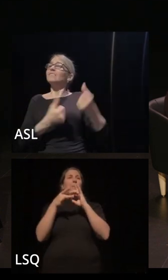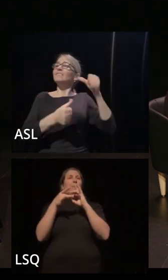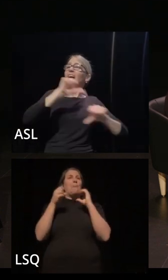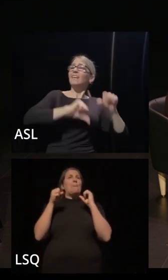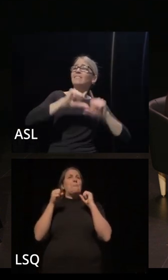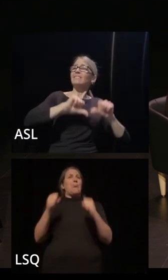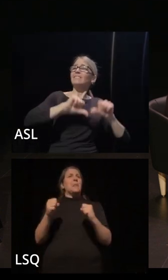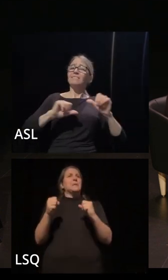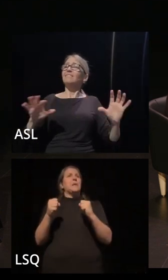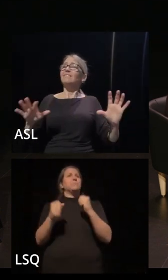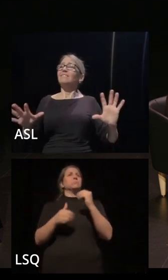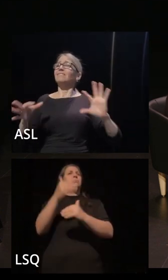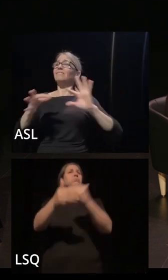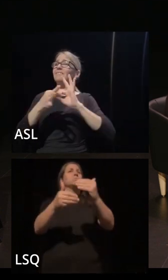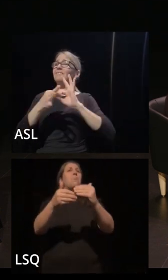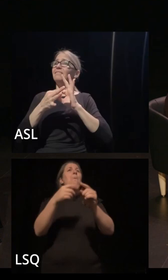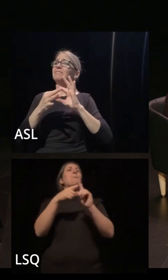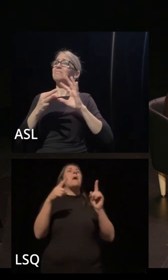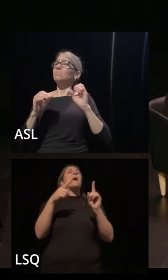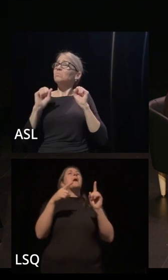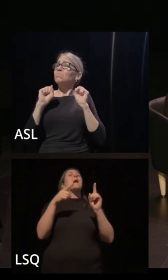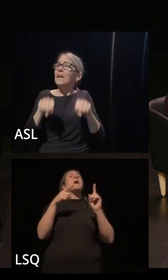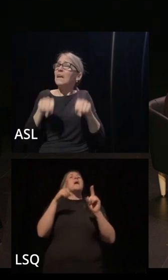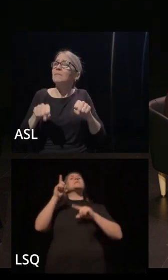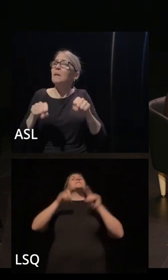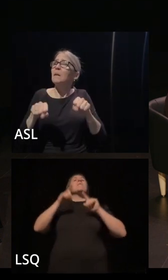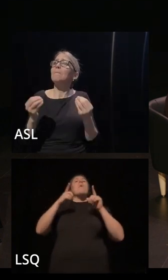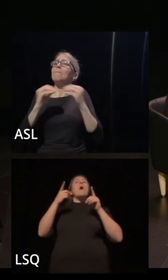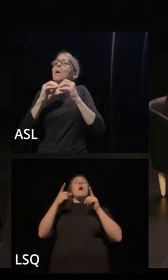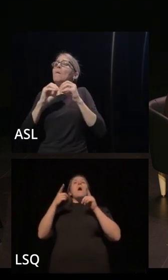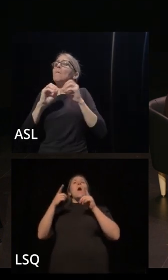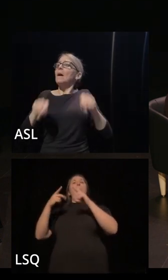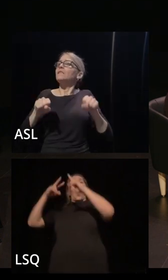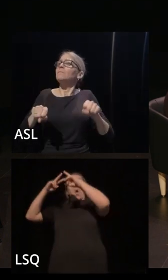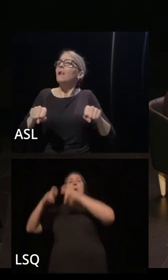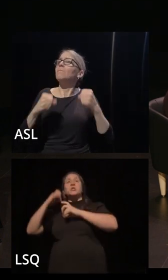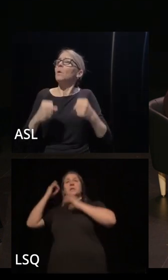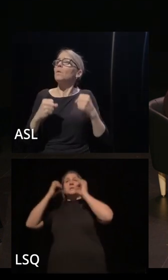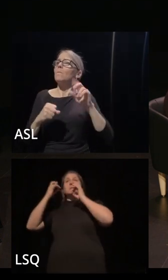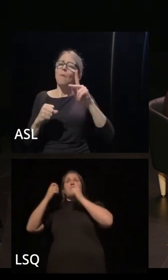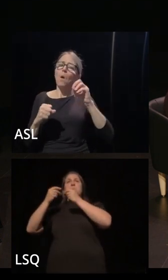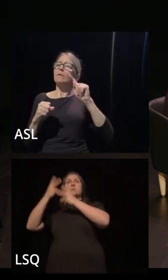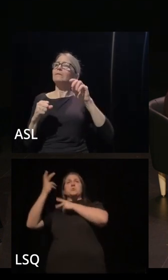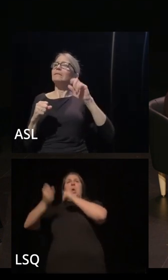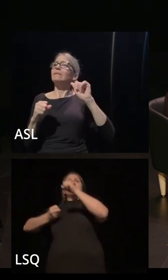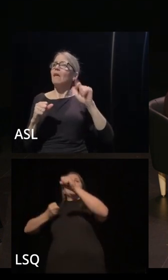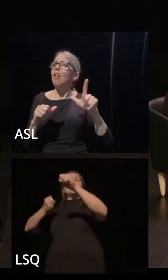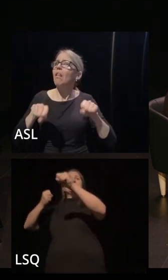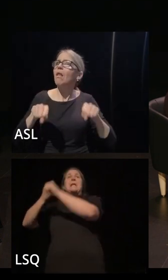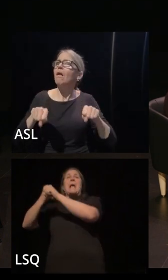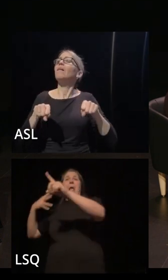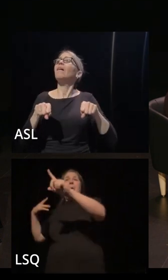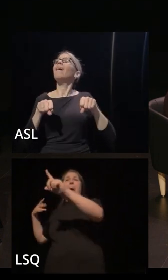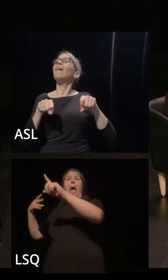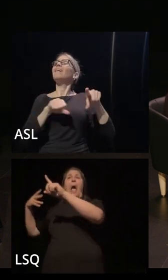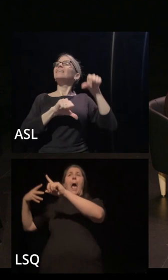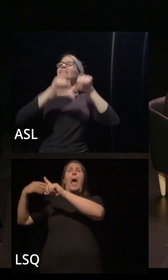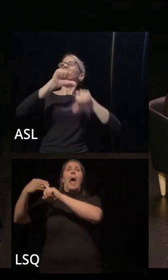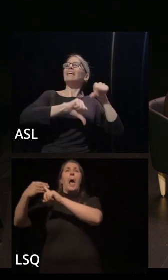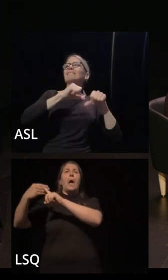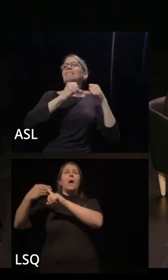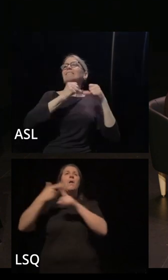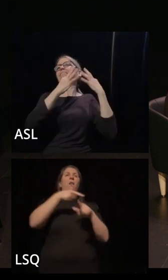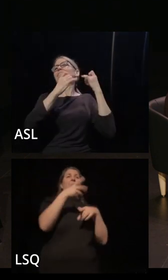on résume des recherches scientifiques qui prennent des années, il y a tout de même un danger sur l'exactitude. La